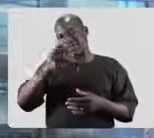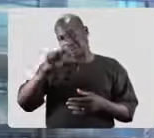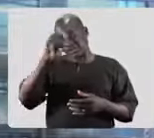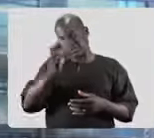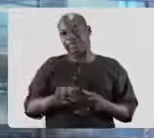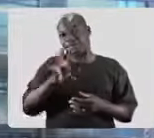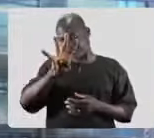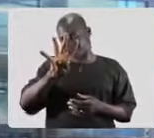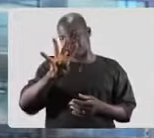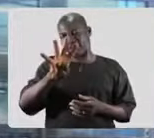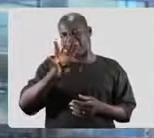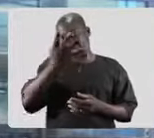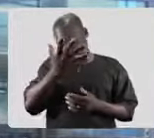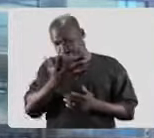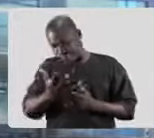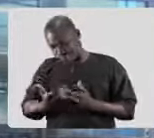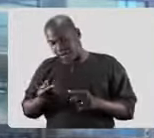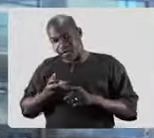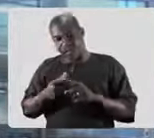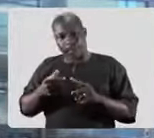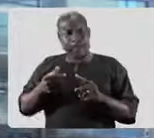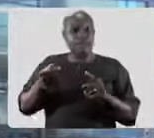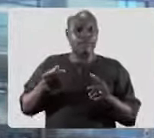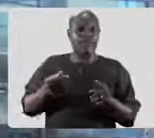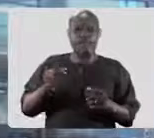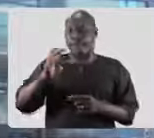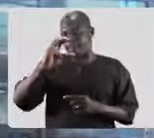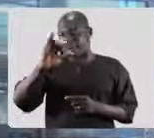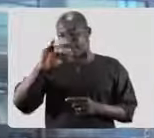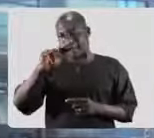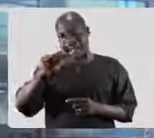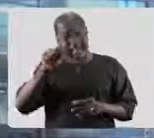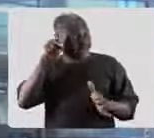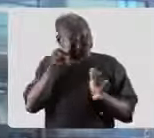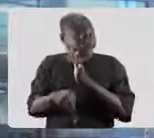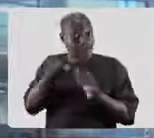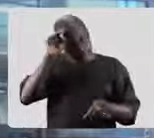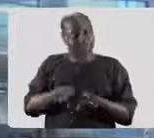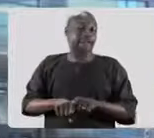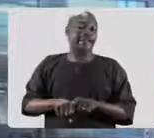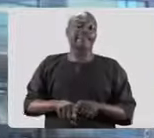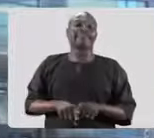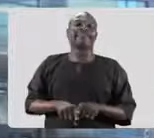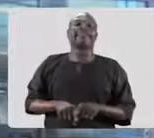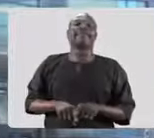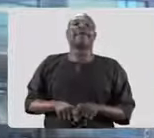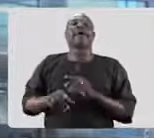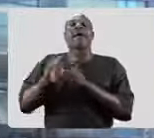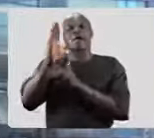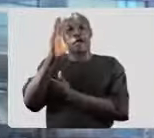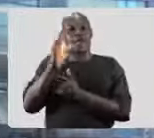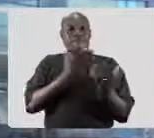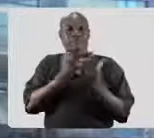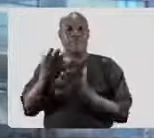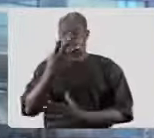no 89 no efri ebra Cain ekum ne nua Abel no onyankopɔ